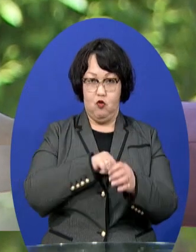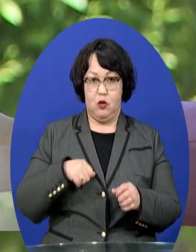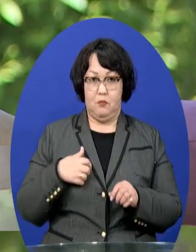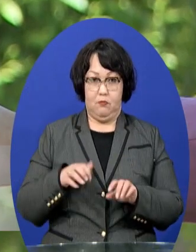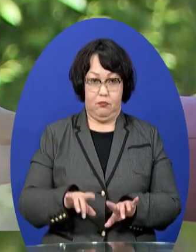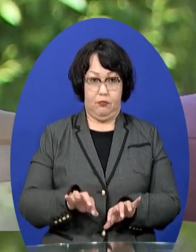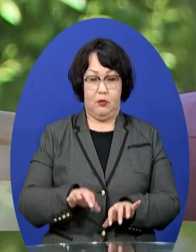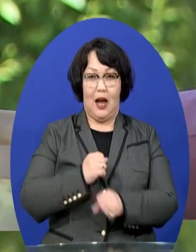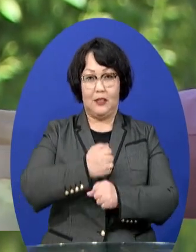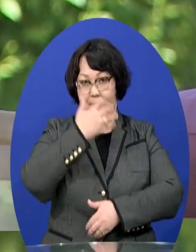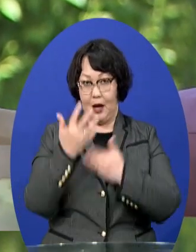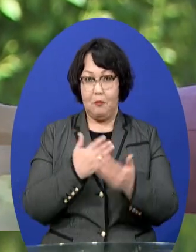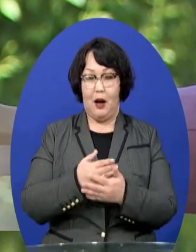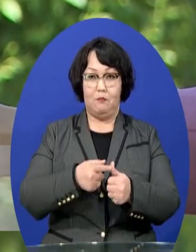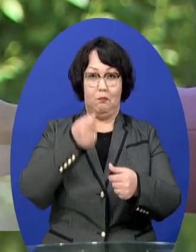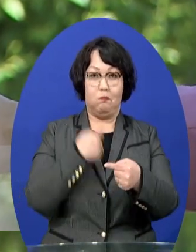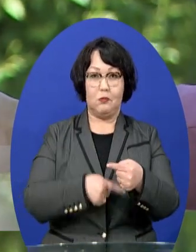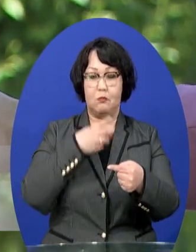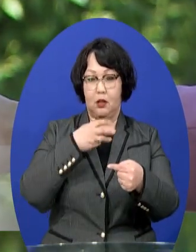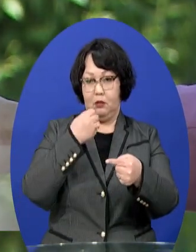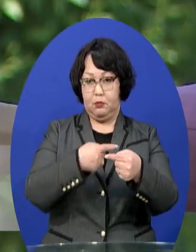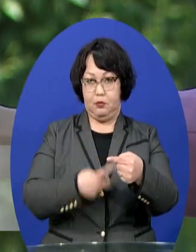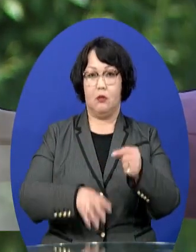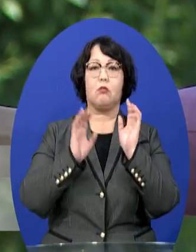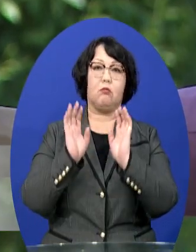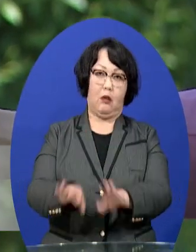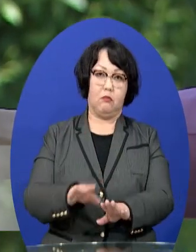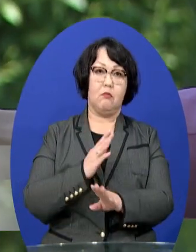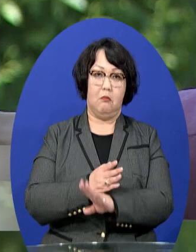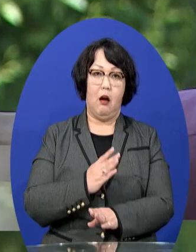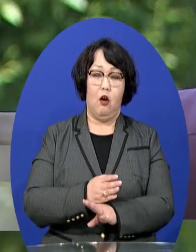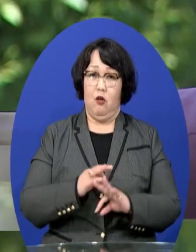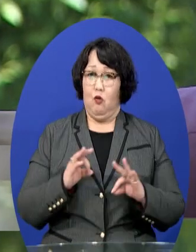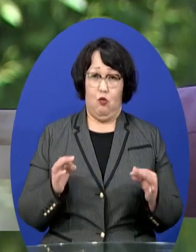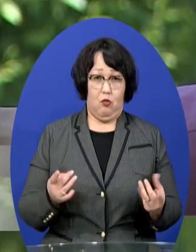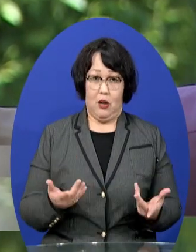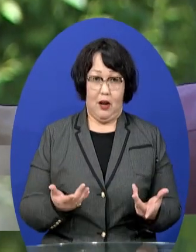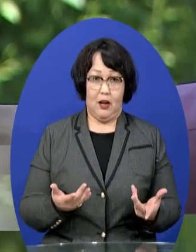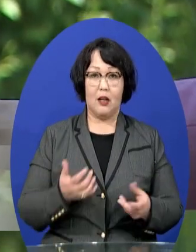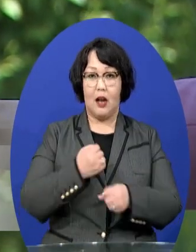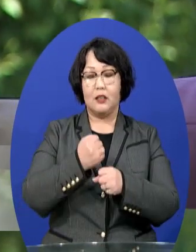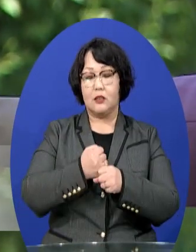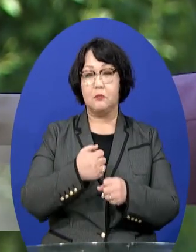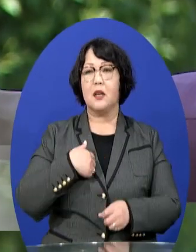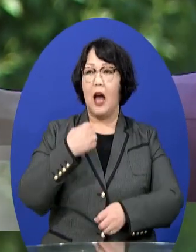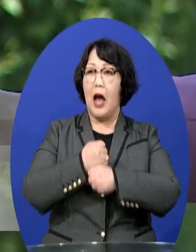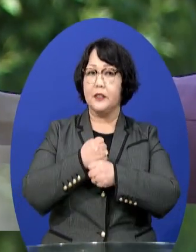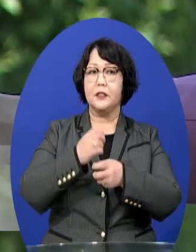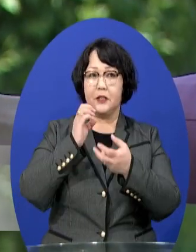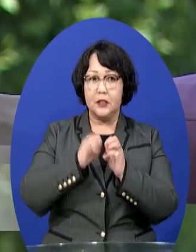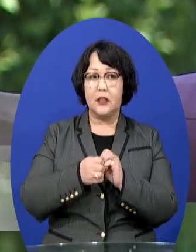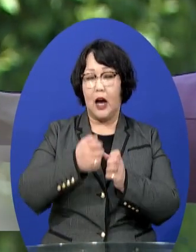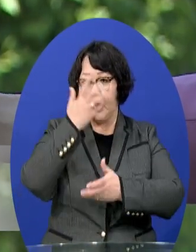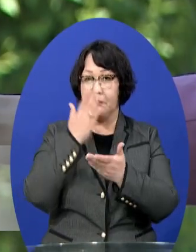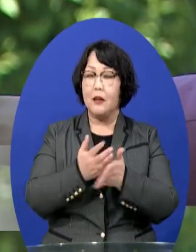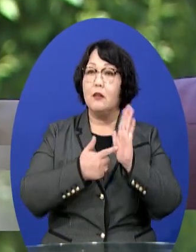хайж байгаа гэдгээ илэрхийлээд мэдээлэлээ бүртгүүлээд тавьсан байгаа. А тэрнээс бусдаар бол яг би ингээд ажил хайж байгаа шүү гэдгийг нь бол